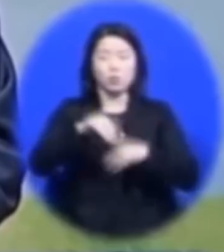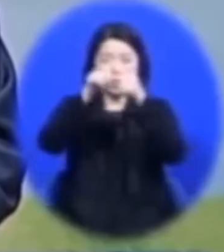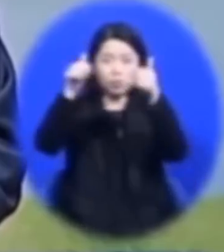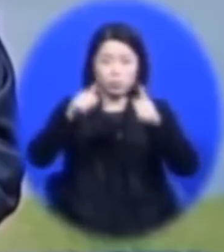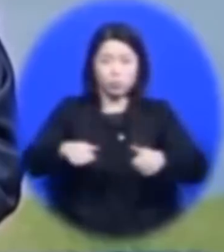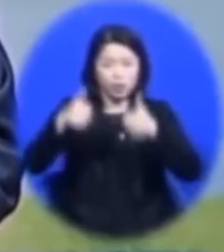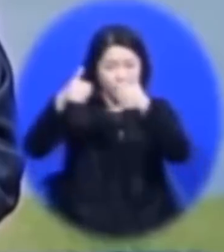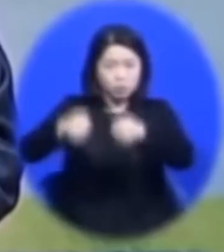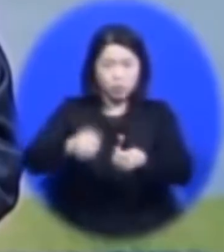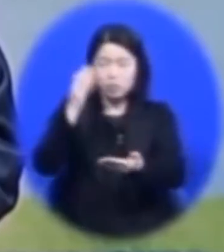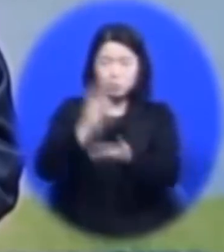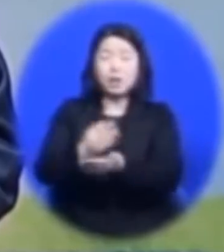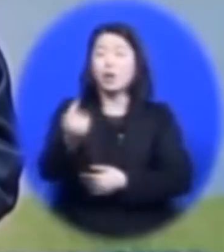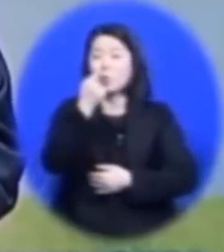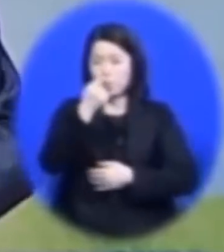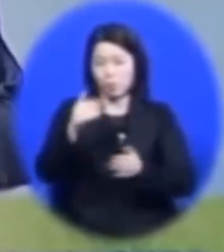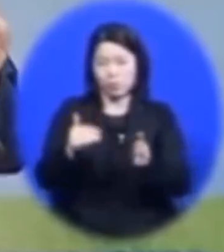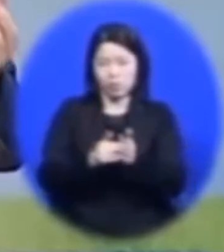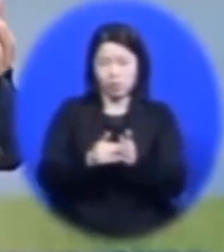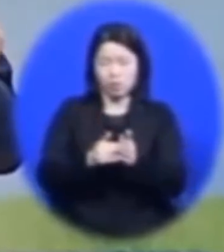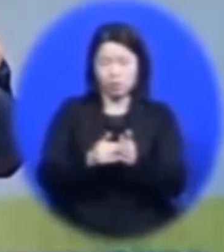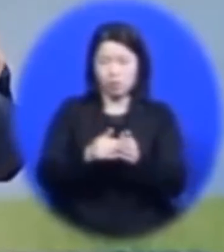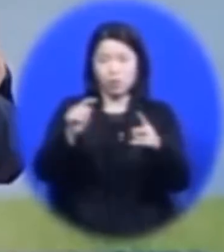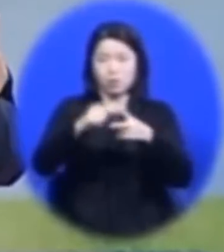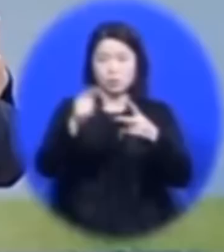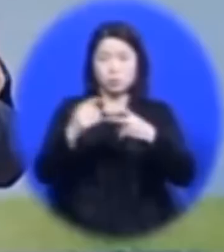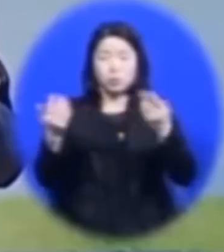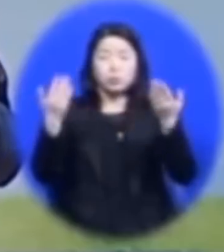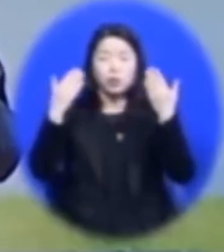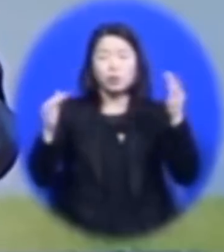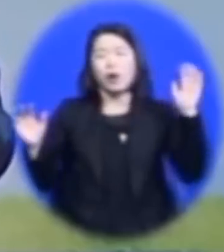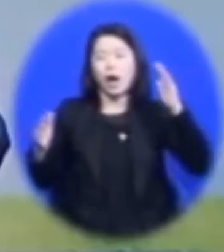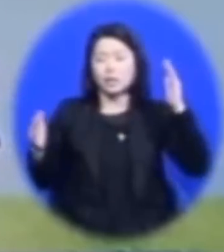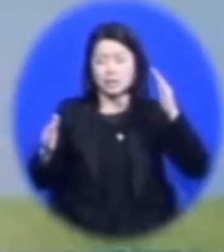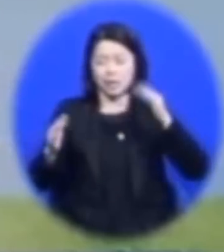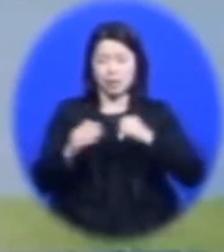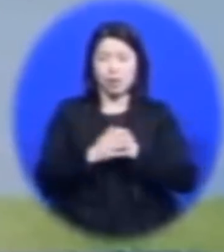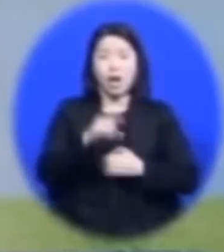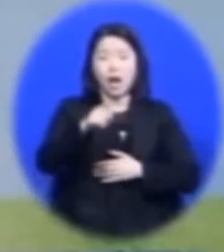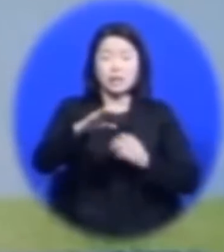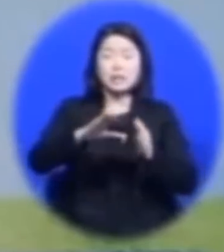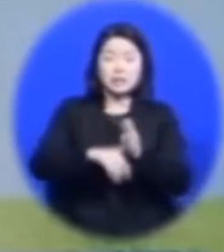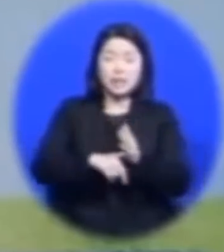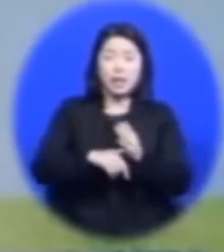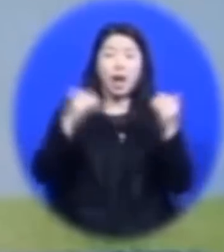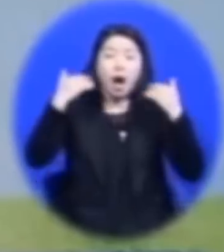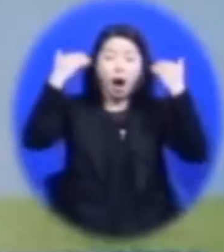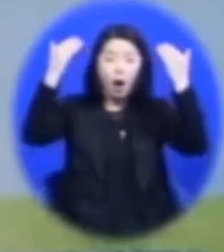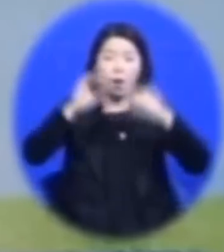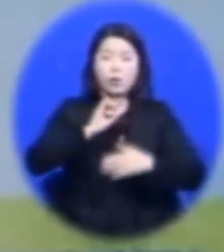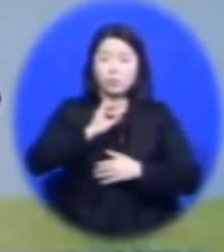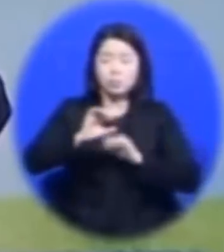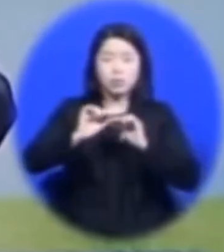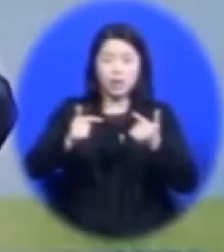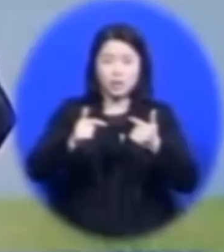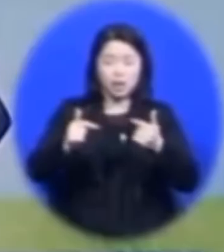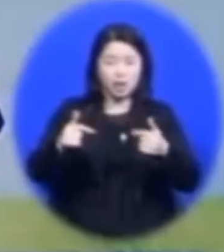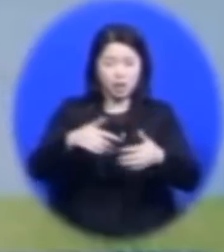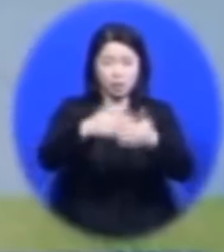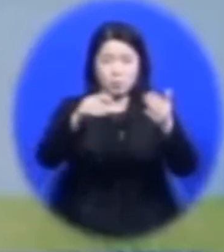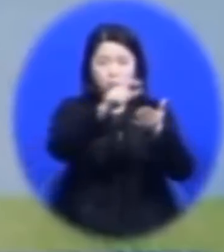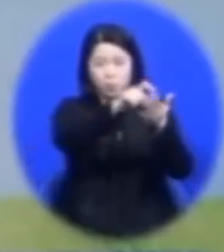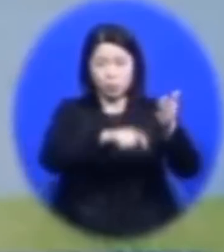배웠습니다 초등학교 아이들이 였어요 그때 당시에 어른들 뿐만 아니고 교단장